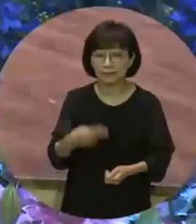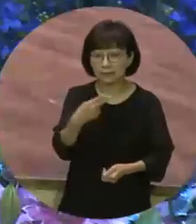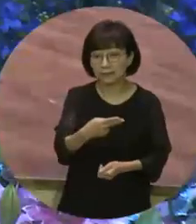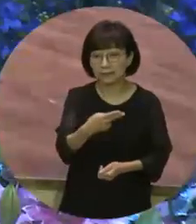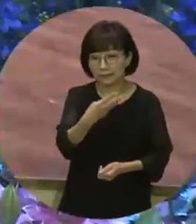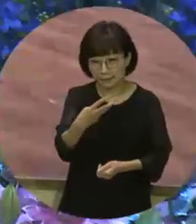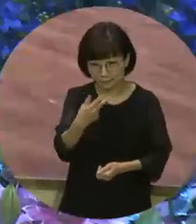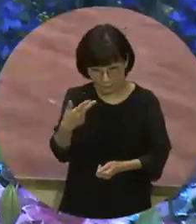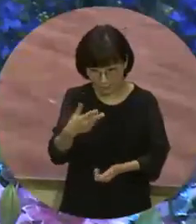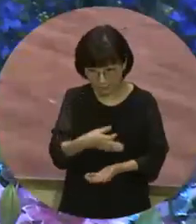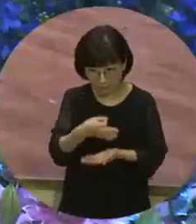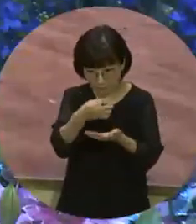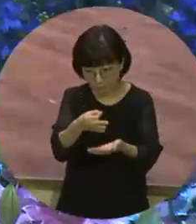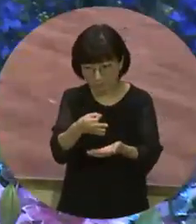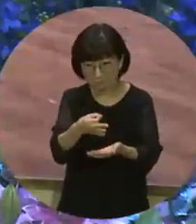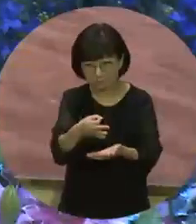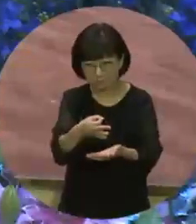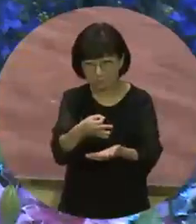헌당으로 헌금